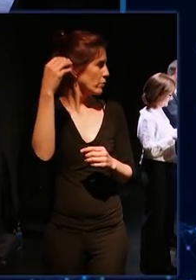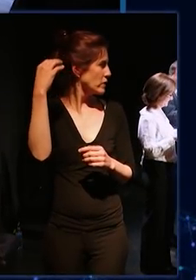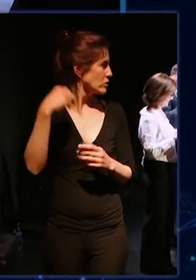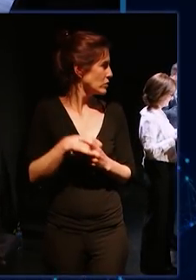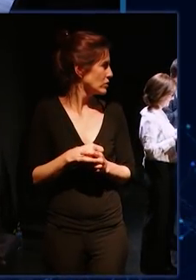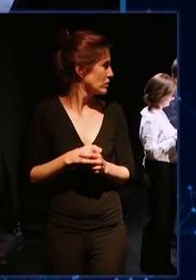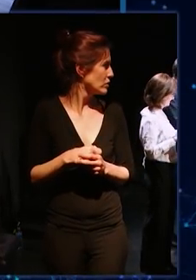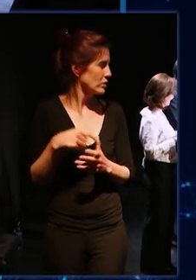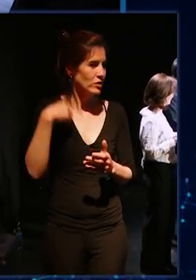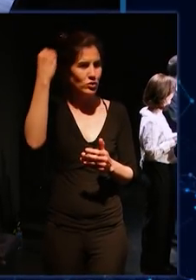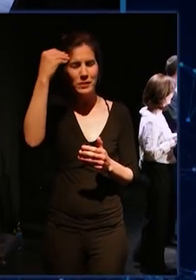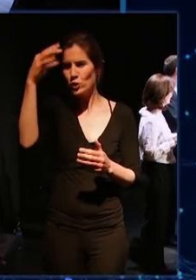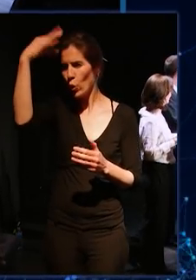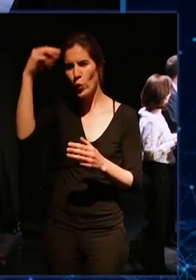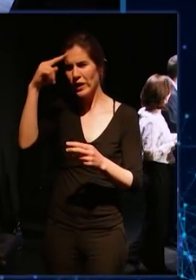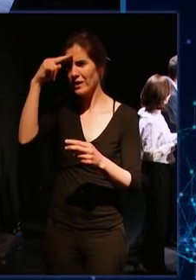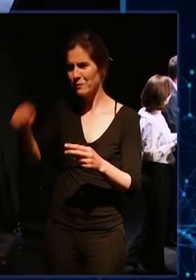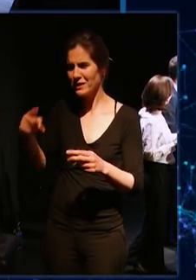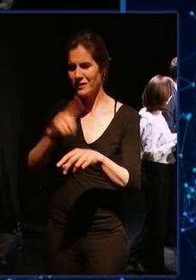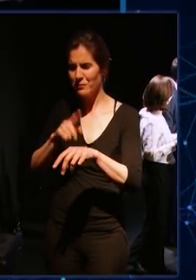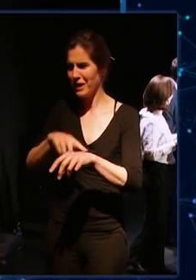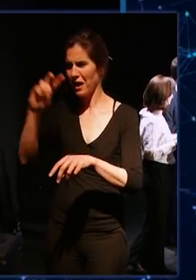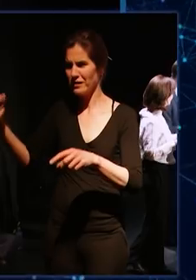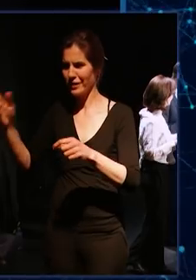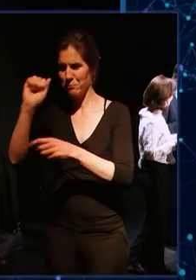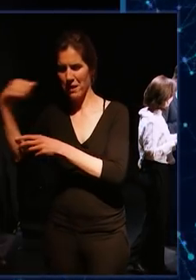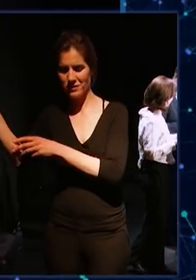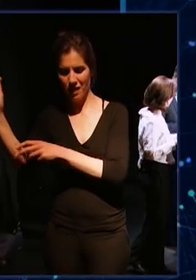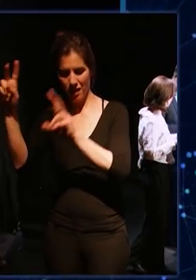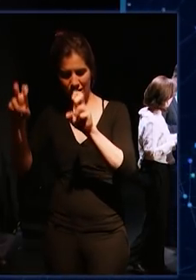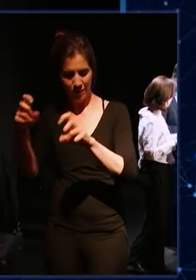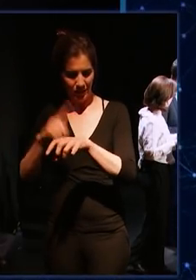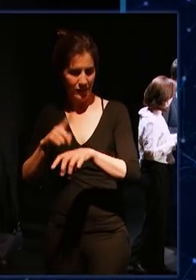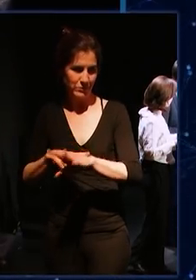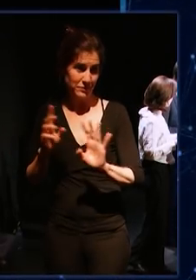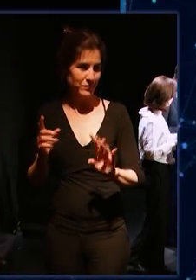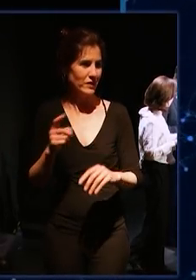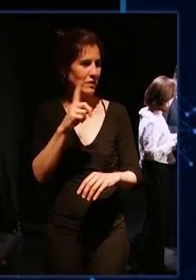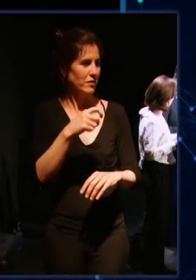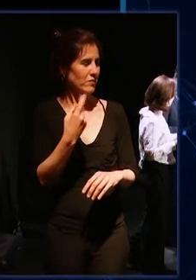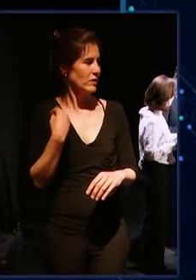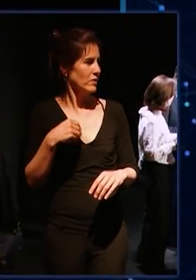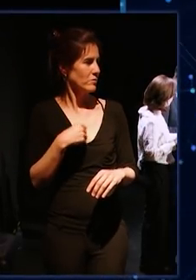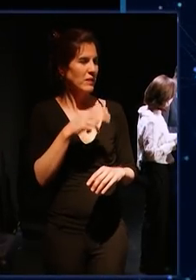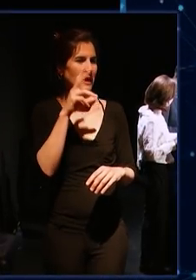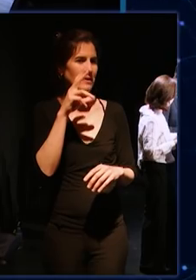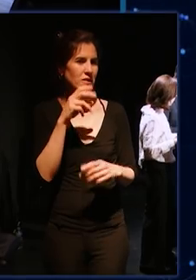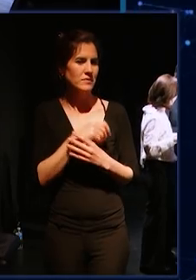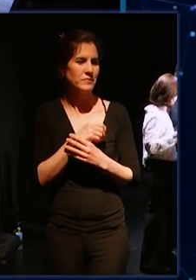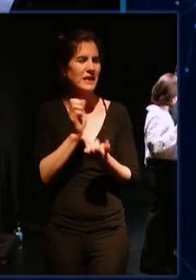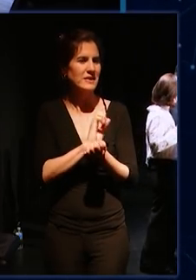gràcies. Un moment, li contesto. No, també ha parlat bastant. Teníem la paraula demanada per part del Josep Quesada. Sí,